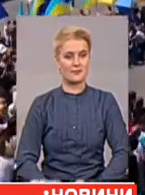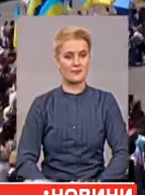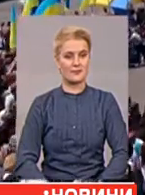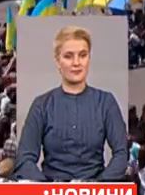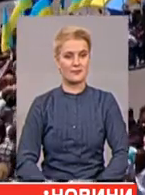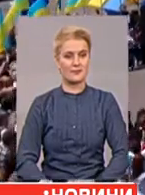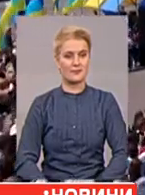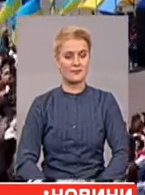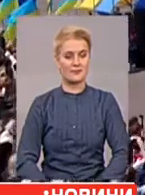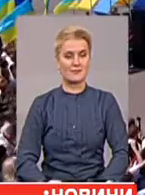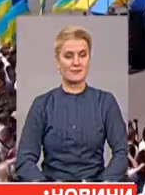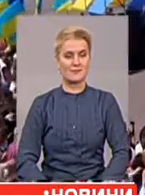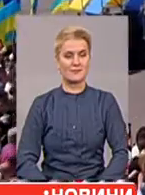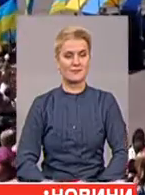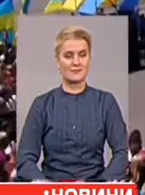усилі з реформами.